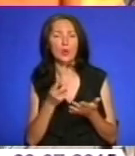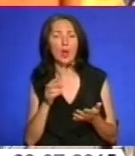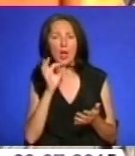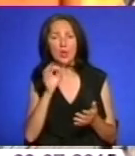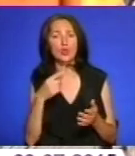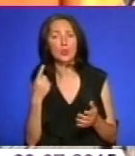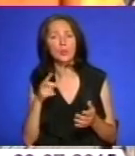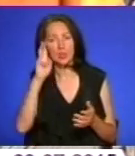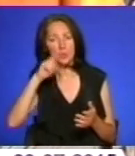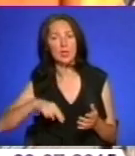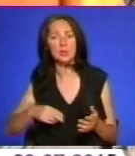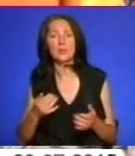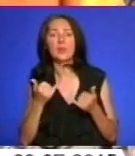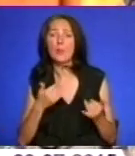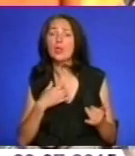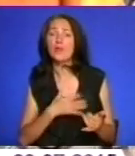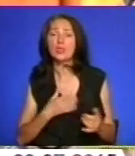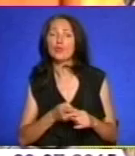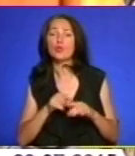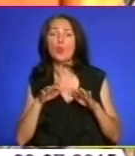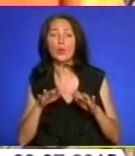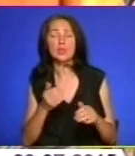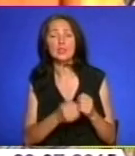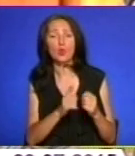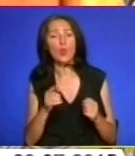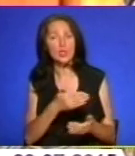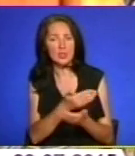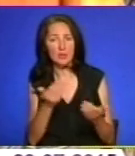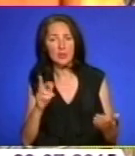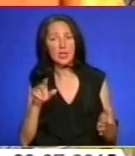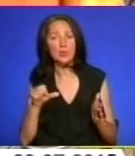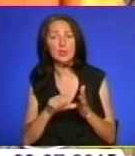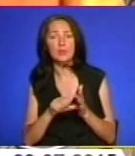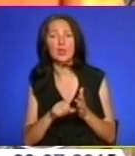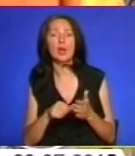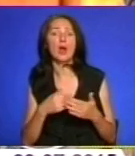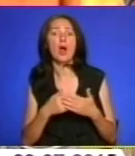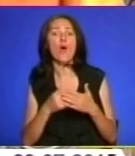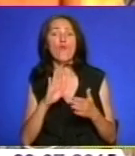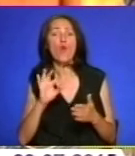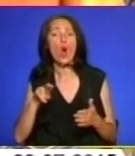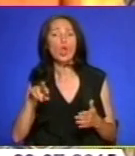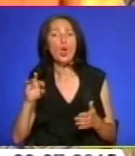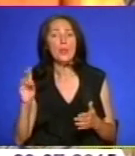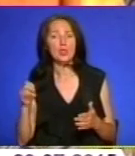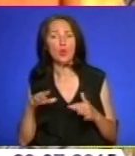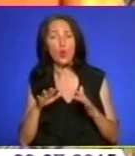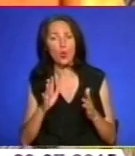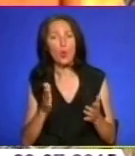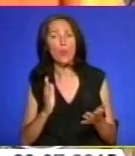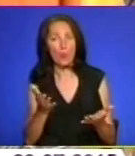надзвичайно важливо, щоб в цьому процесі кожен з вас, як представник волонтерського руху,